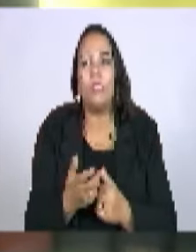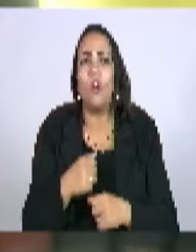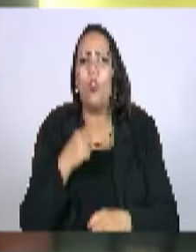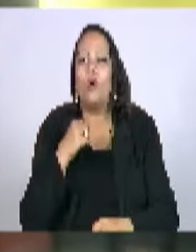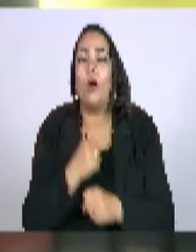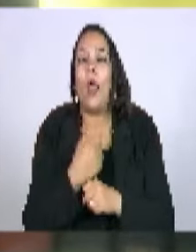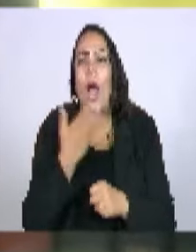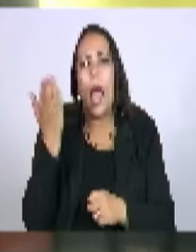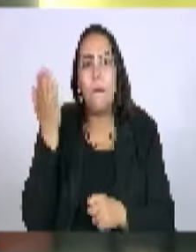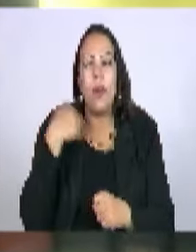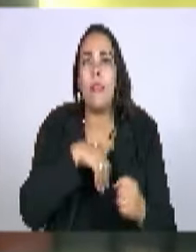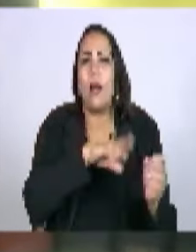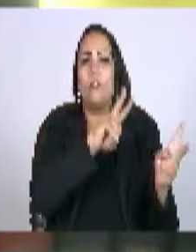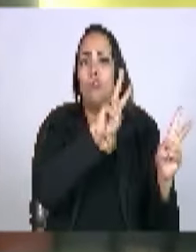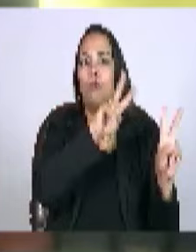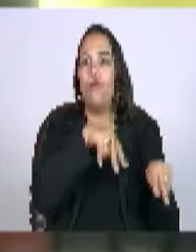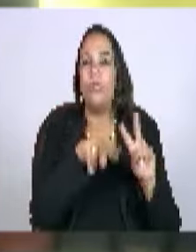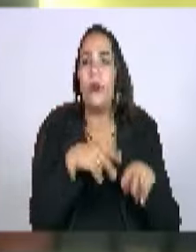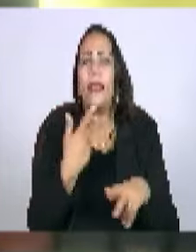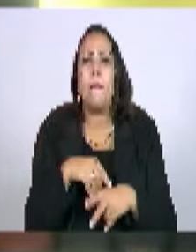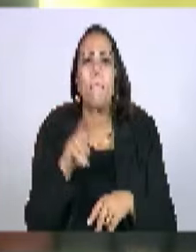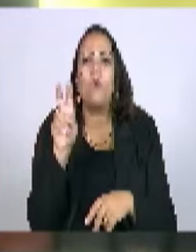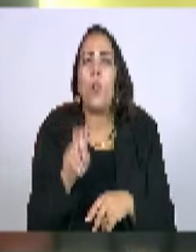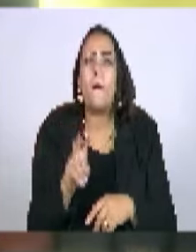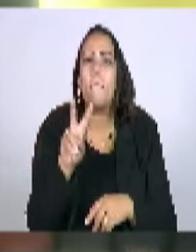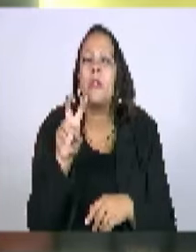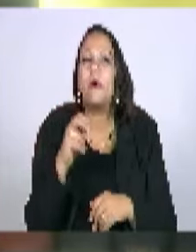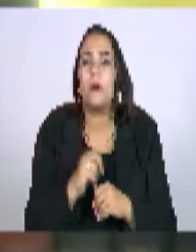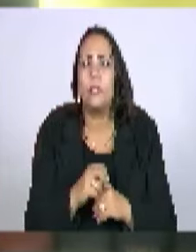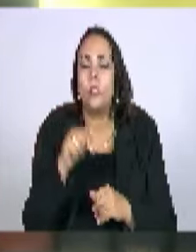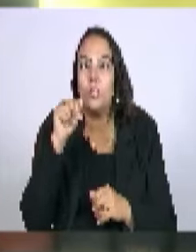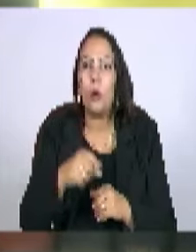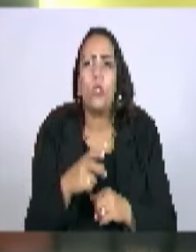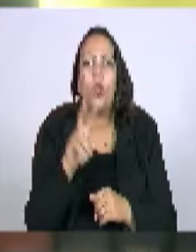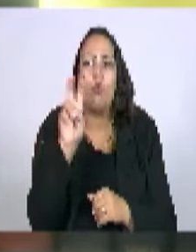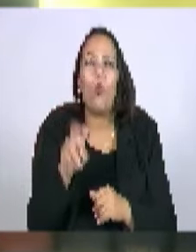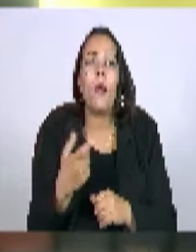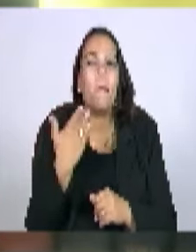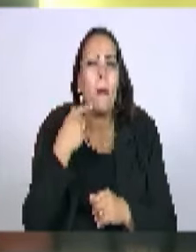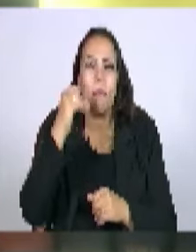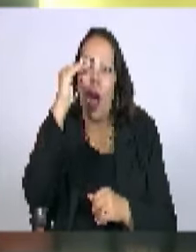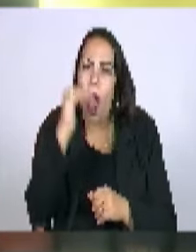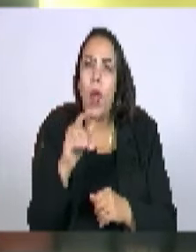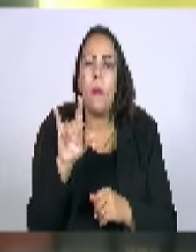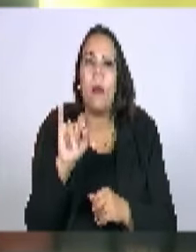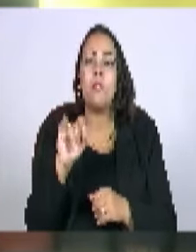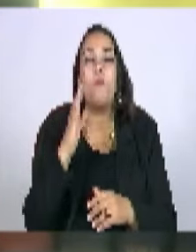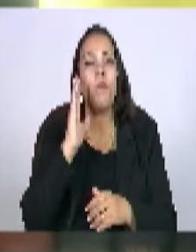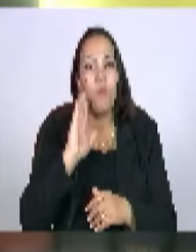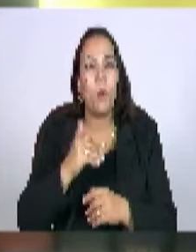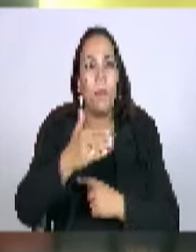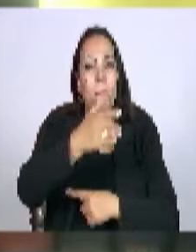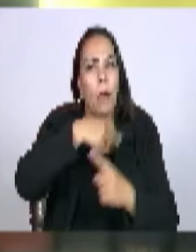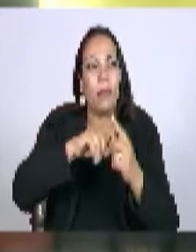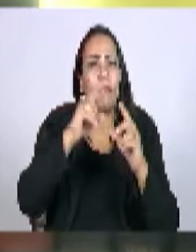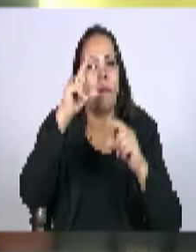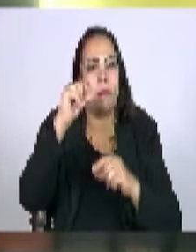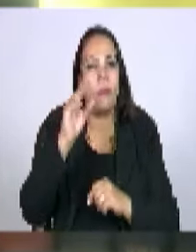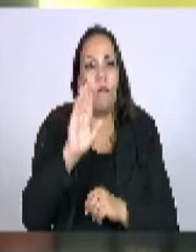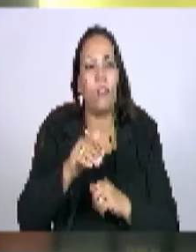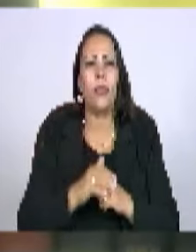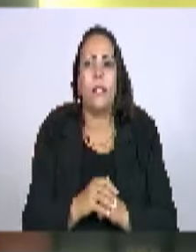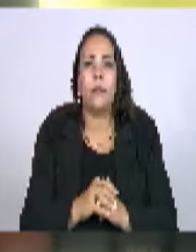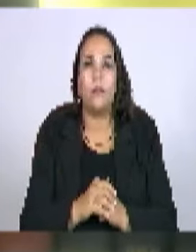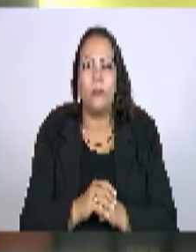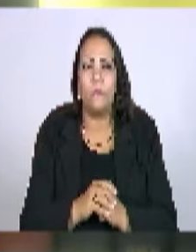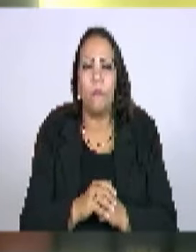على الاستيراد لما كان الدولار ب 70 جنيه دلوقتي الدولار اقل من 50 جنيه فمعناها ان هيحدث انخفاض في الاسعار لكن